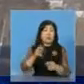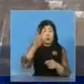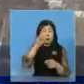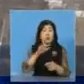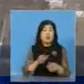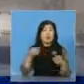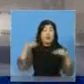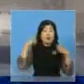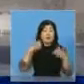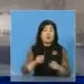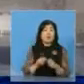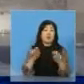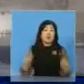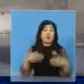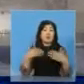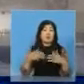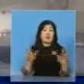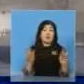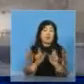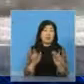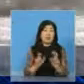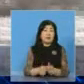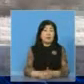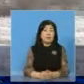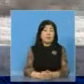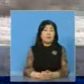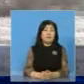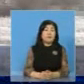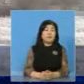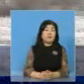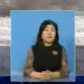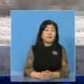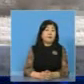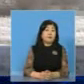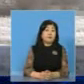открывают швейные цеха и магазины. Владимир Федотов, Динара Абдуалиева, Руслан Ильтаев, телеканал Актубе.